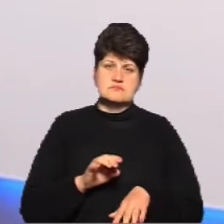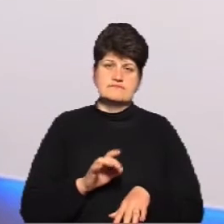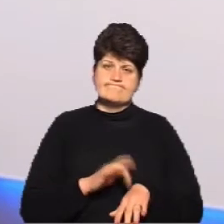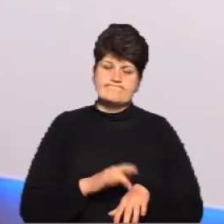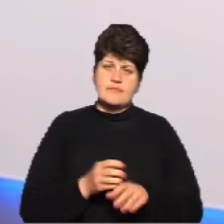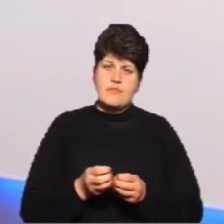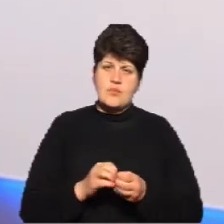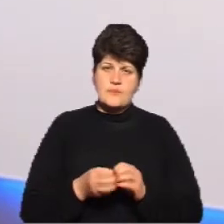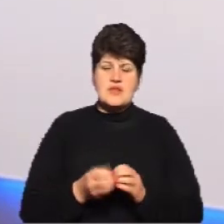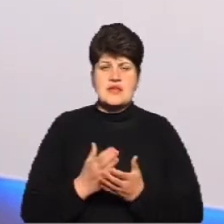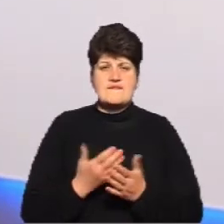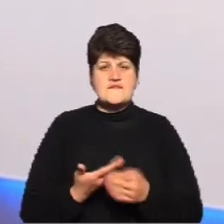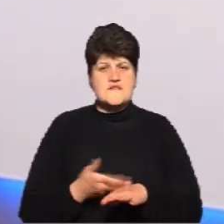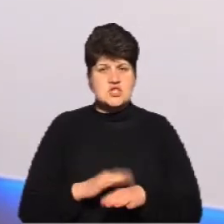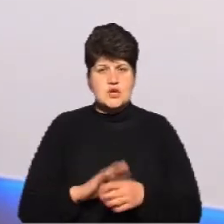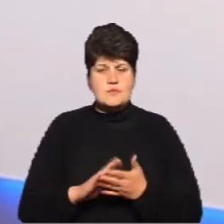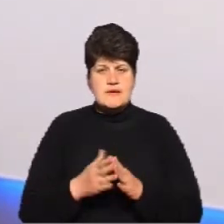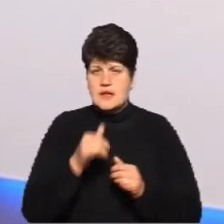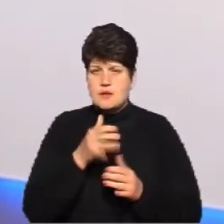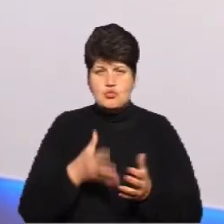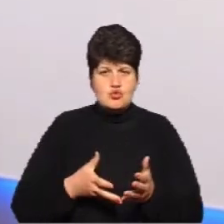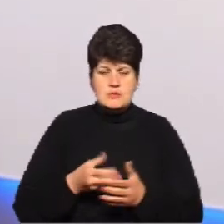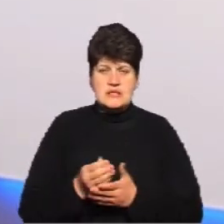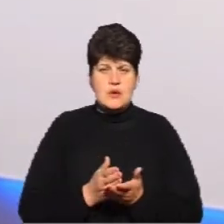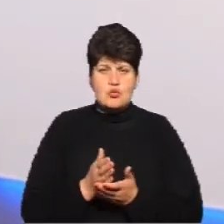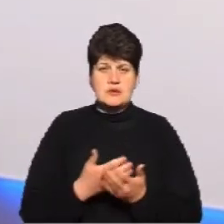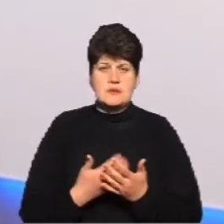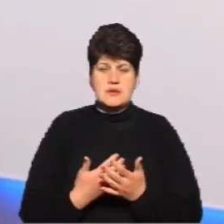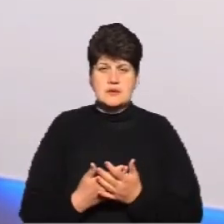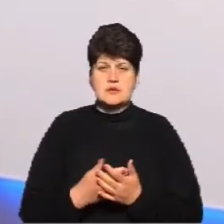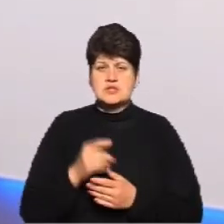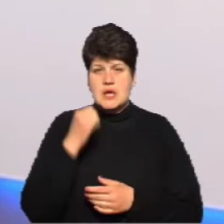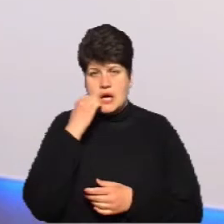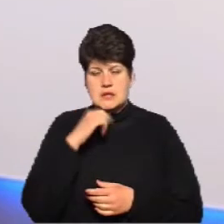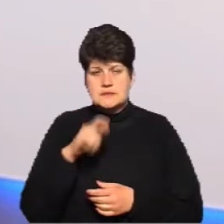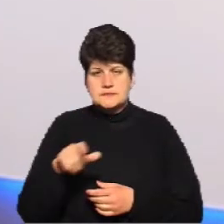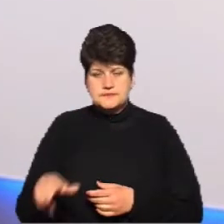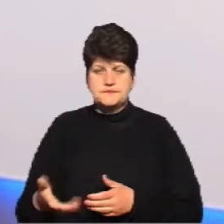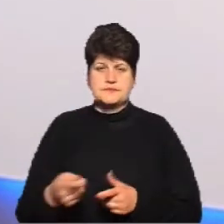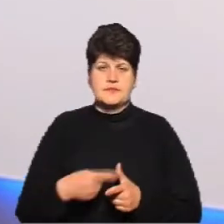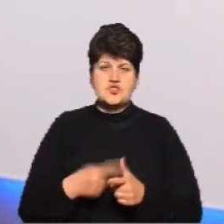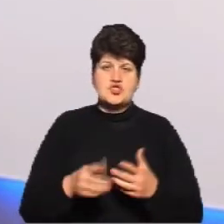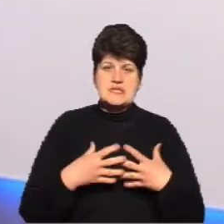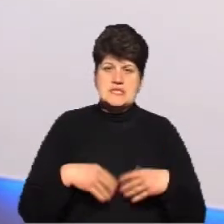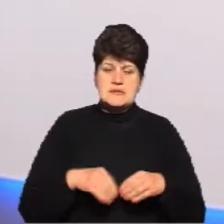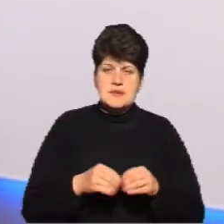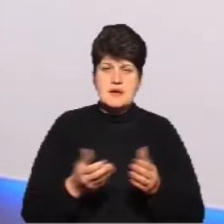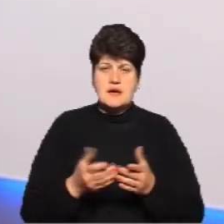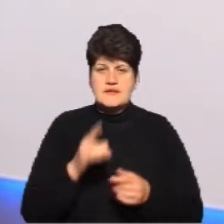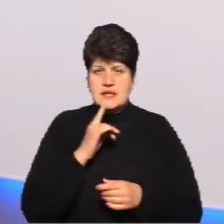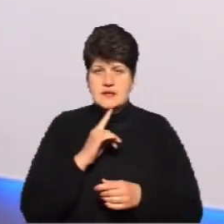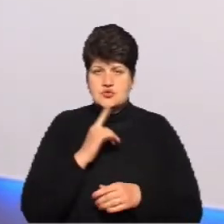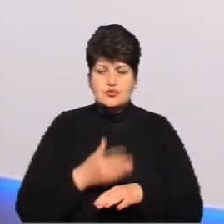обставинах, коли вони не можуть оплатити комунальні послуги, якщо це, для прикладу, чи пенсіонери, чи сім'я, яка в тимчасово у